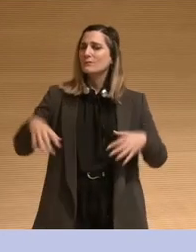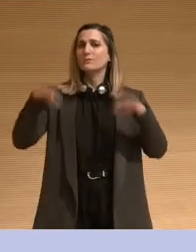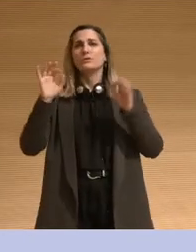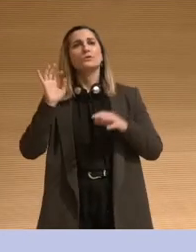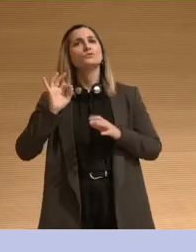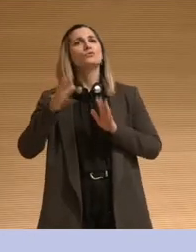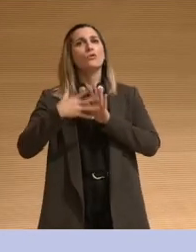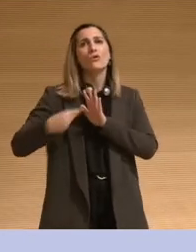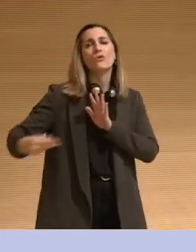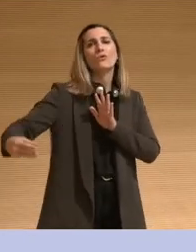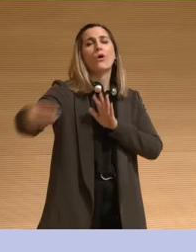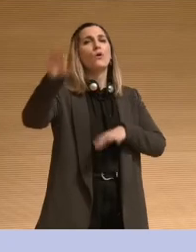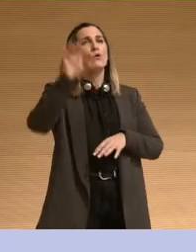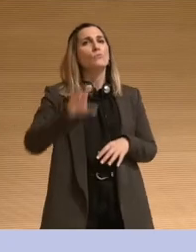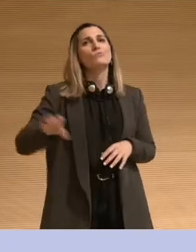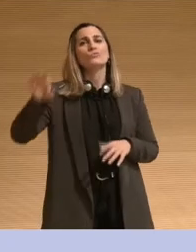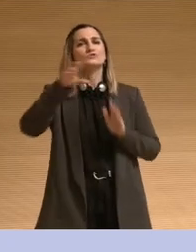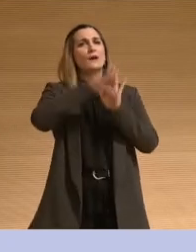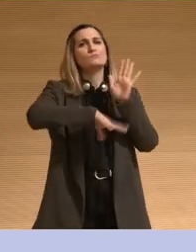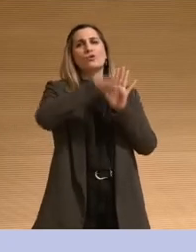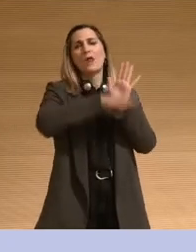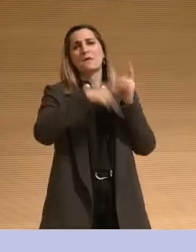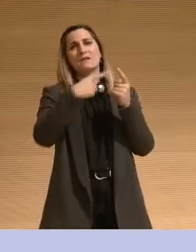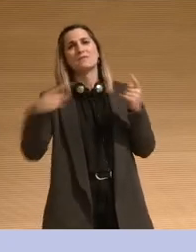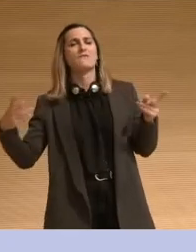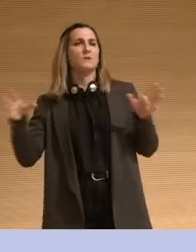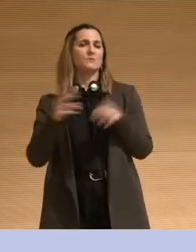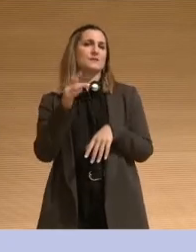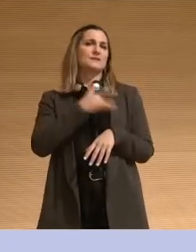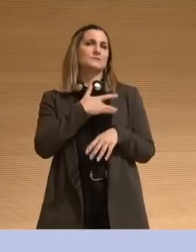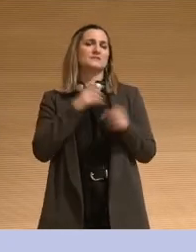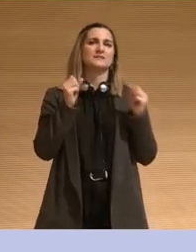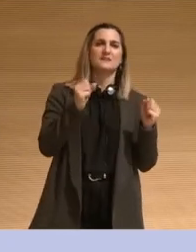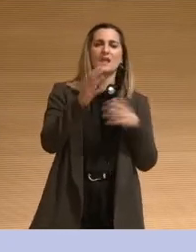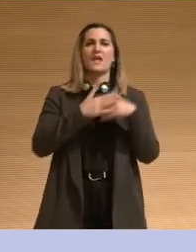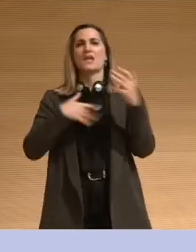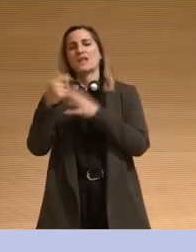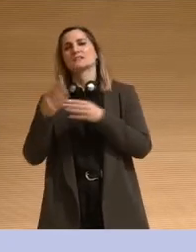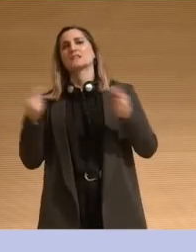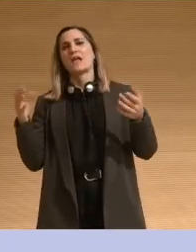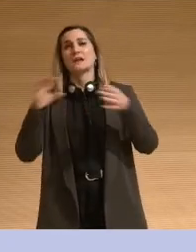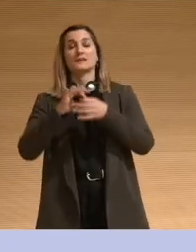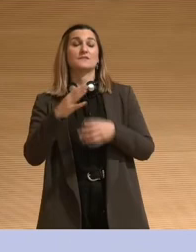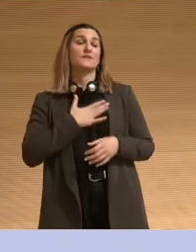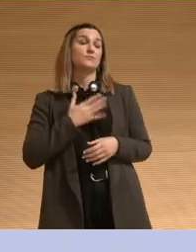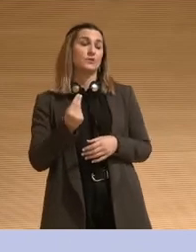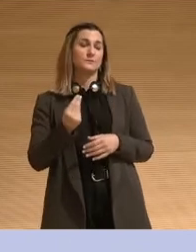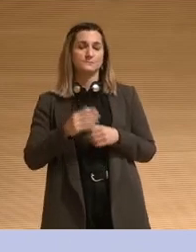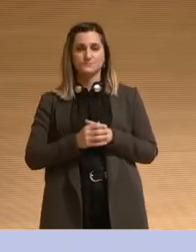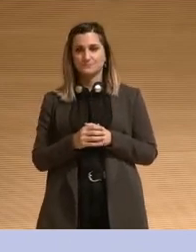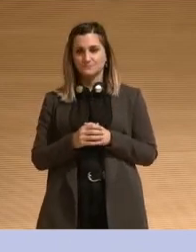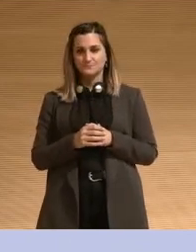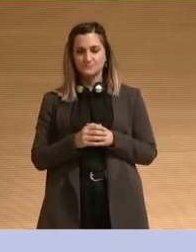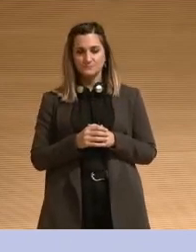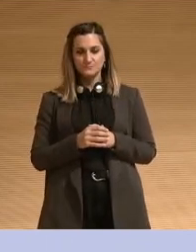προγράμματα και βέβαια όλοι οι άλλοι εμείς, οι οποίοι πηγαίνουμε και συμμετέχουμε σε τέτοιου τύπου προγράμματα. Ευχαριστώ.